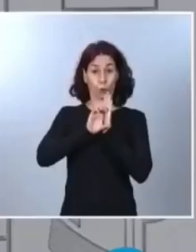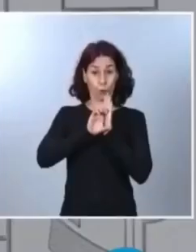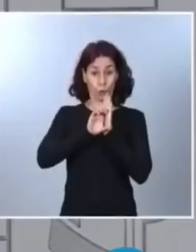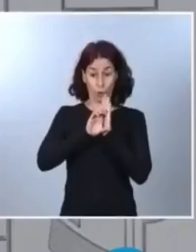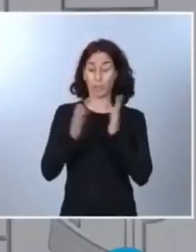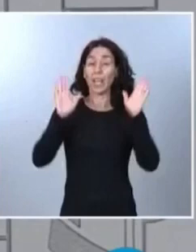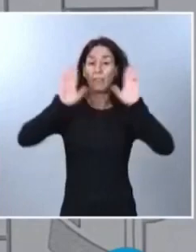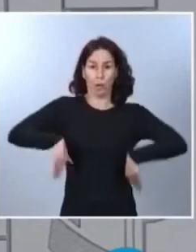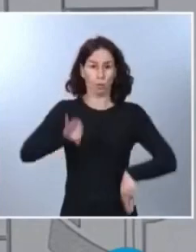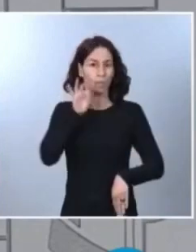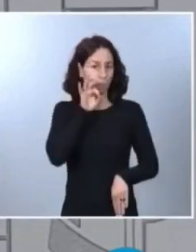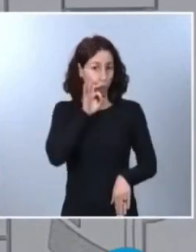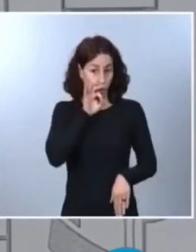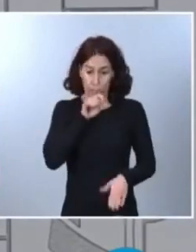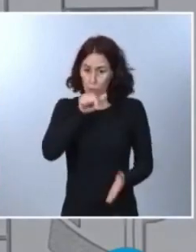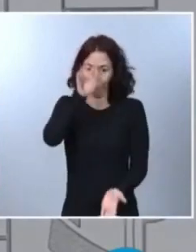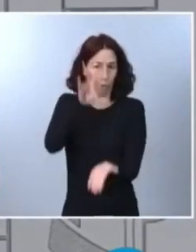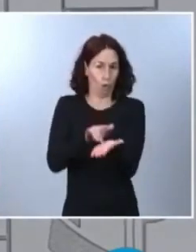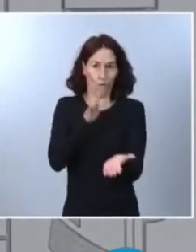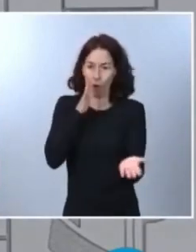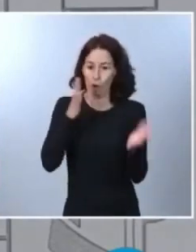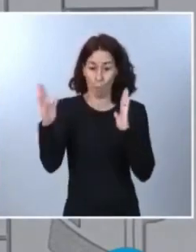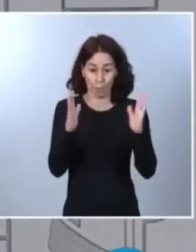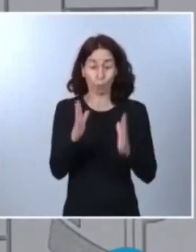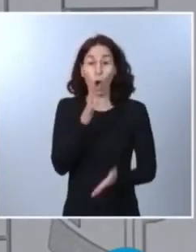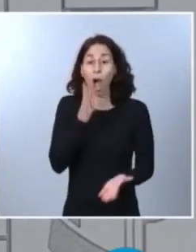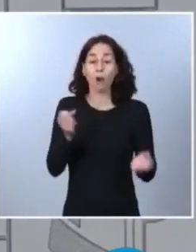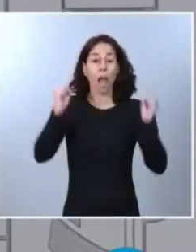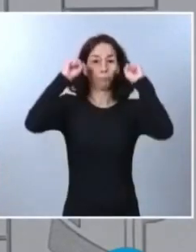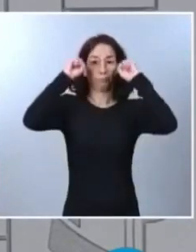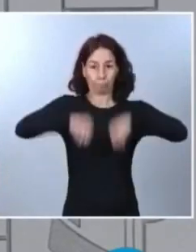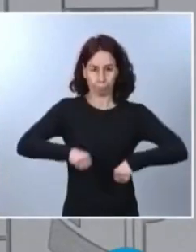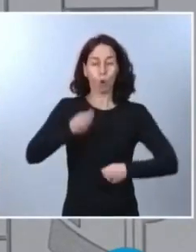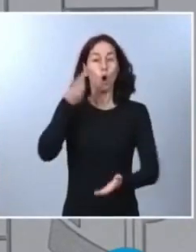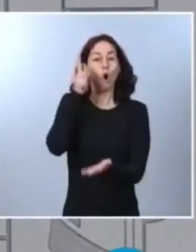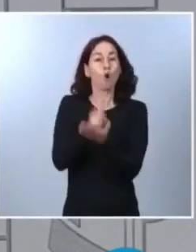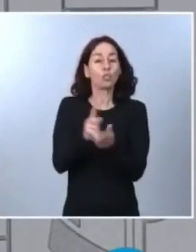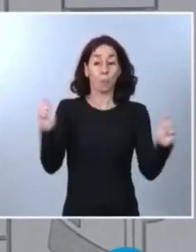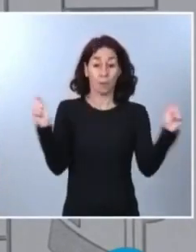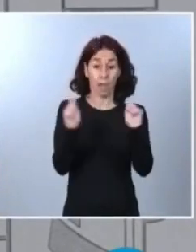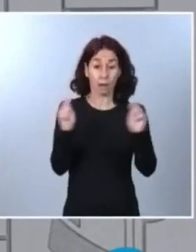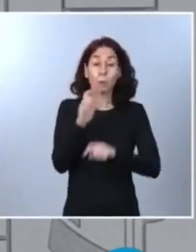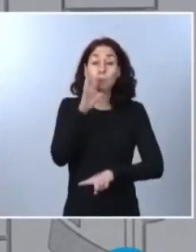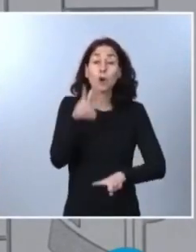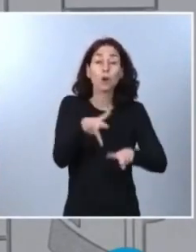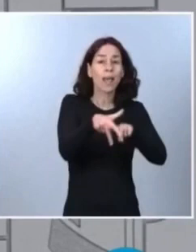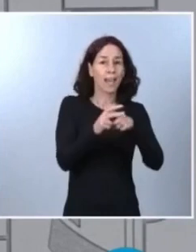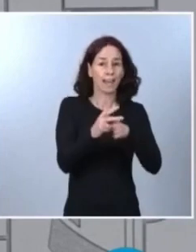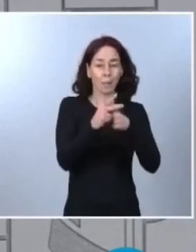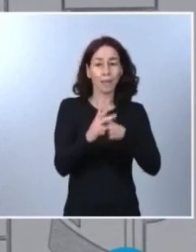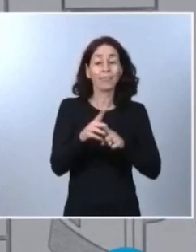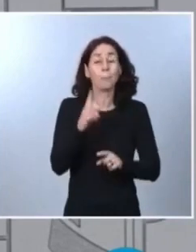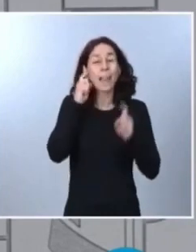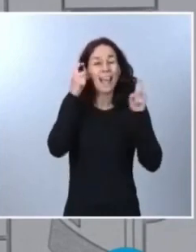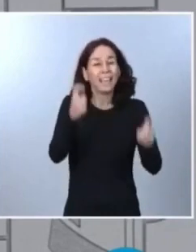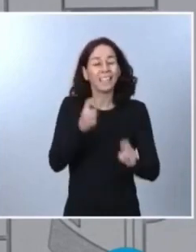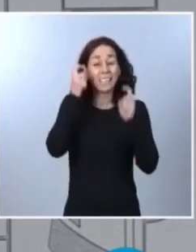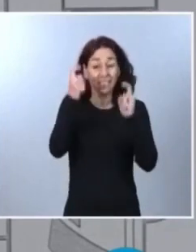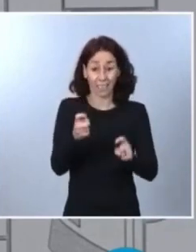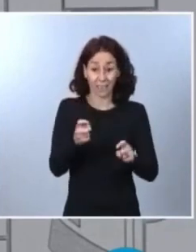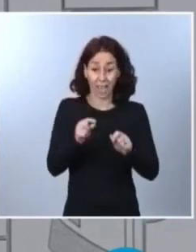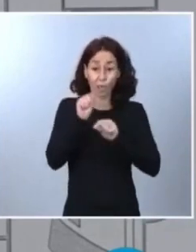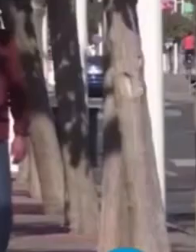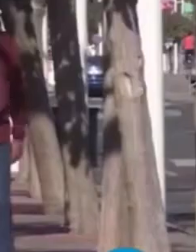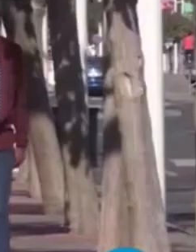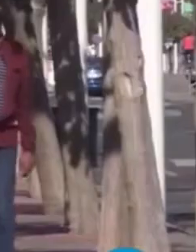tanto aprobamos de nuevo el estado de alarma porque es la herramienta más eficaz para frenar la curva de contagios y volver a mantener a raya al